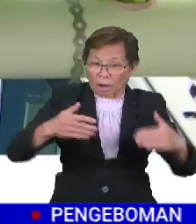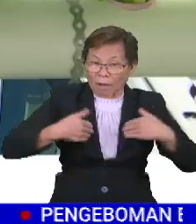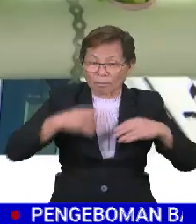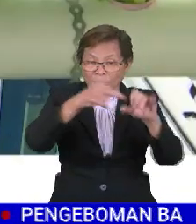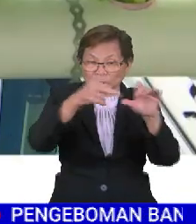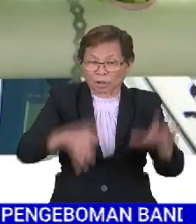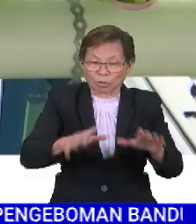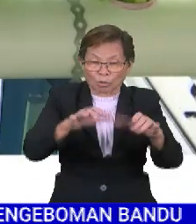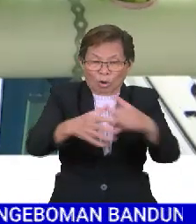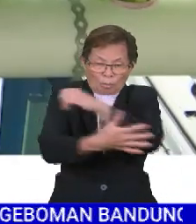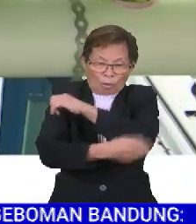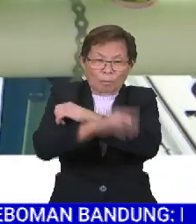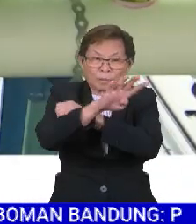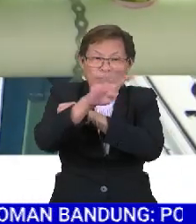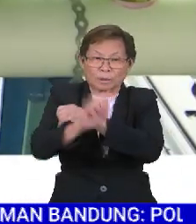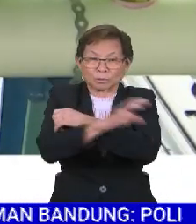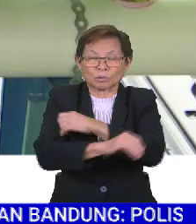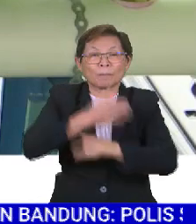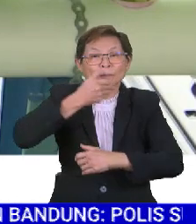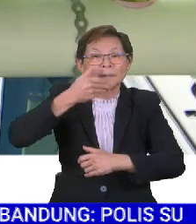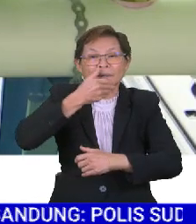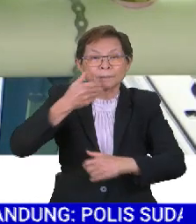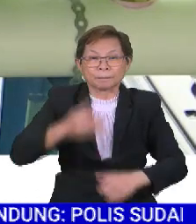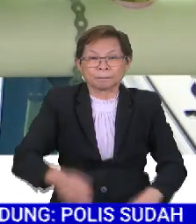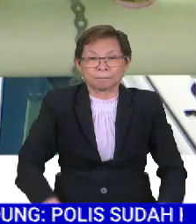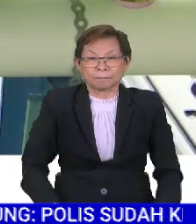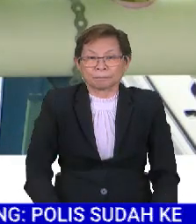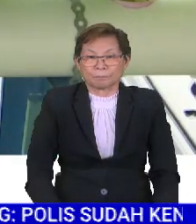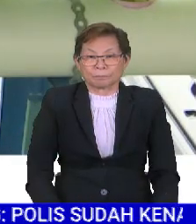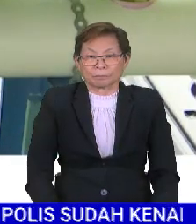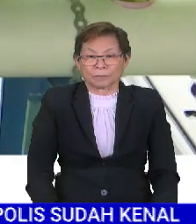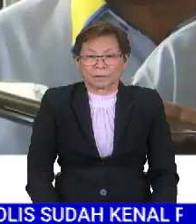daripada golongan asnaf B40 dan belia.